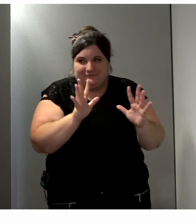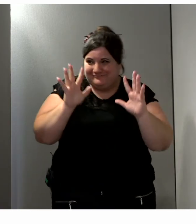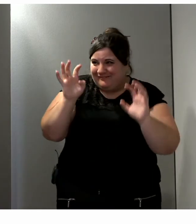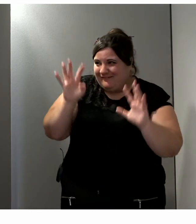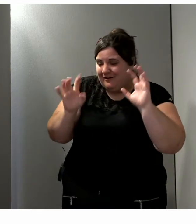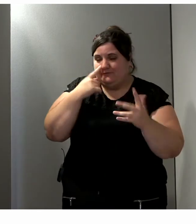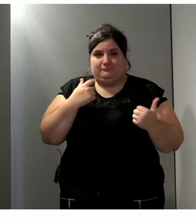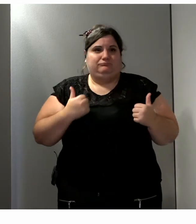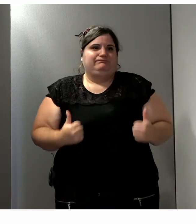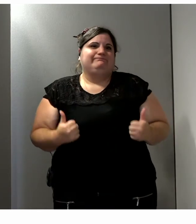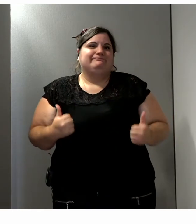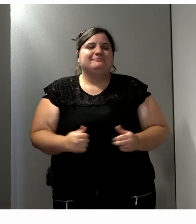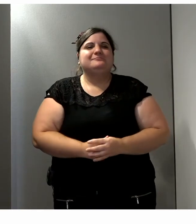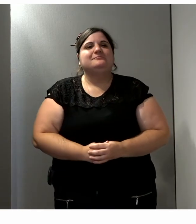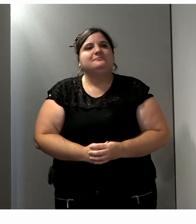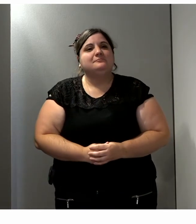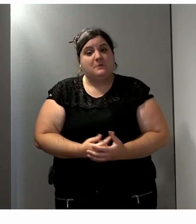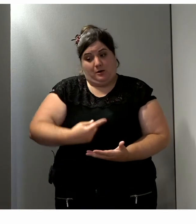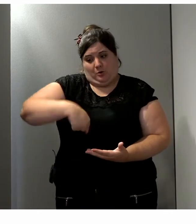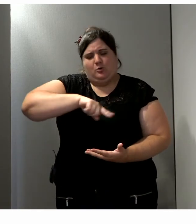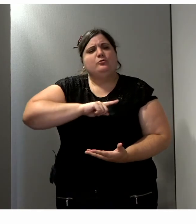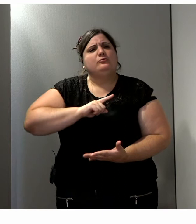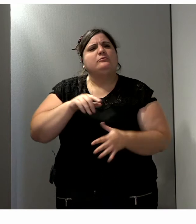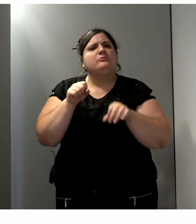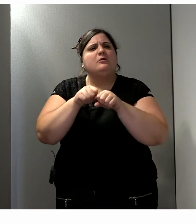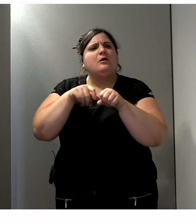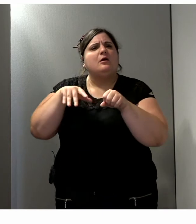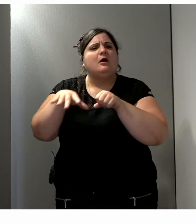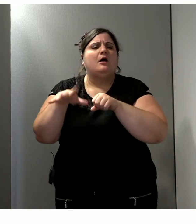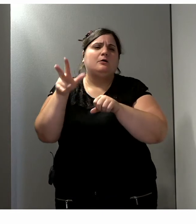savez, avec l'ensemble des acteurs de l'audiovisuel avant ces Jeux.